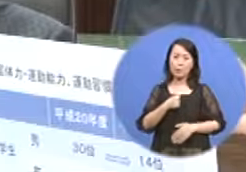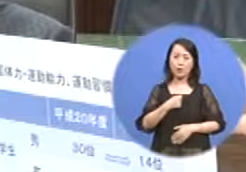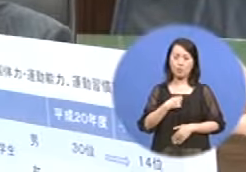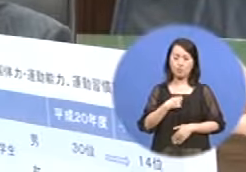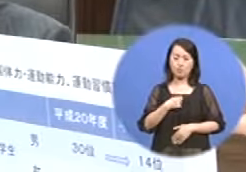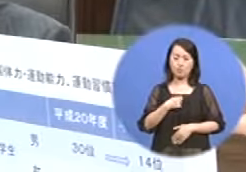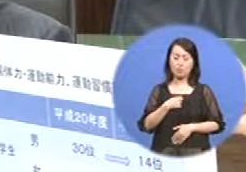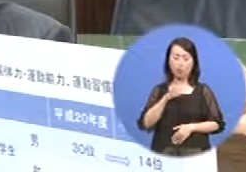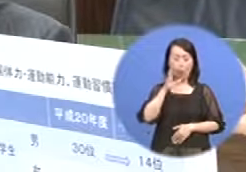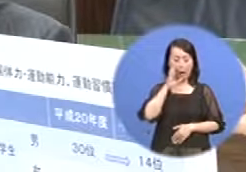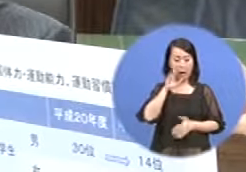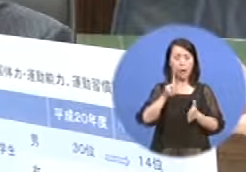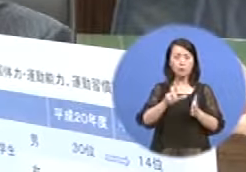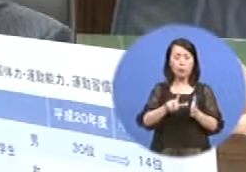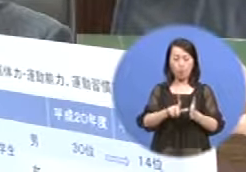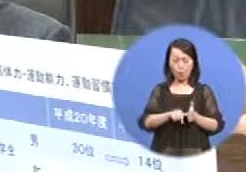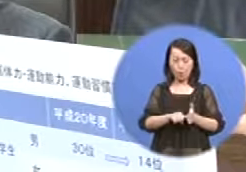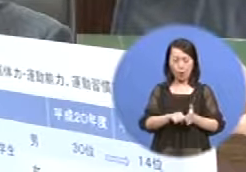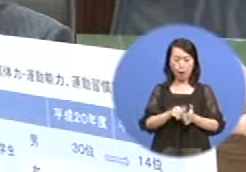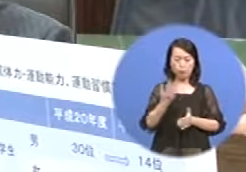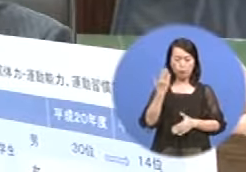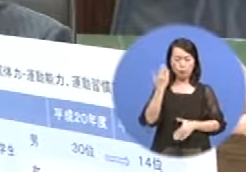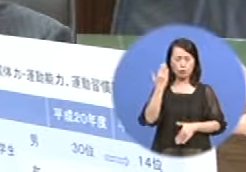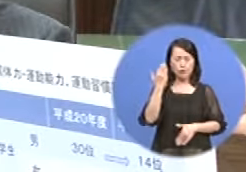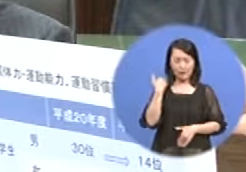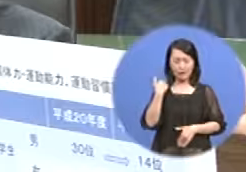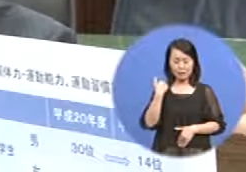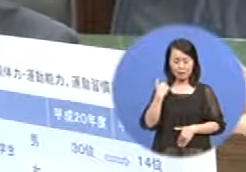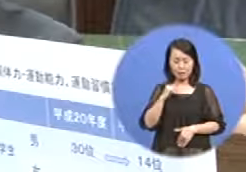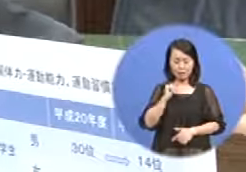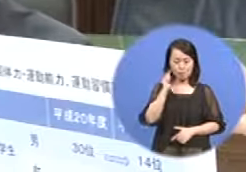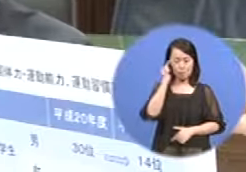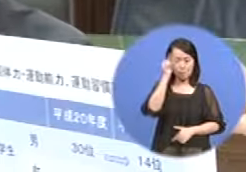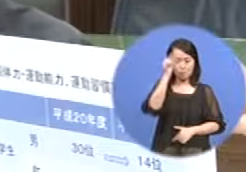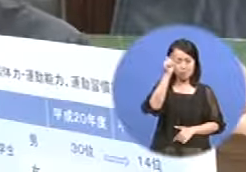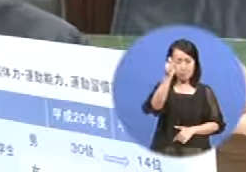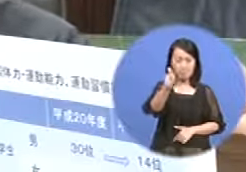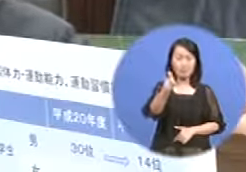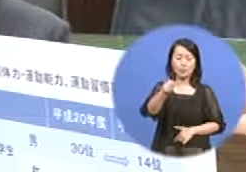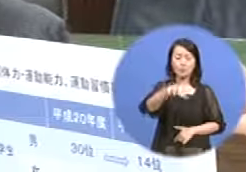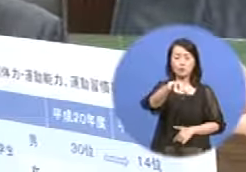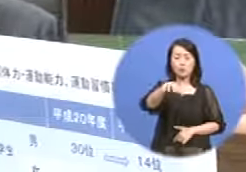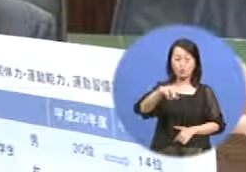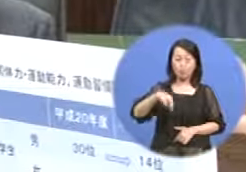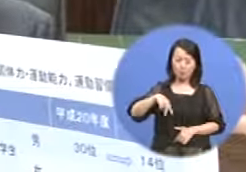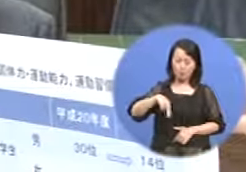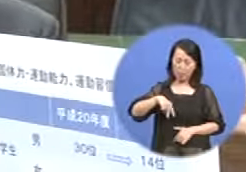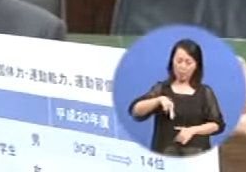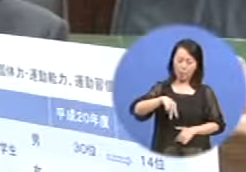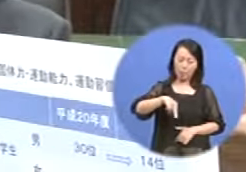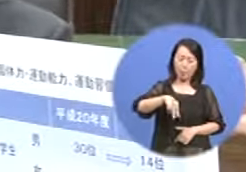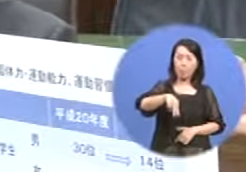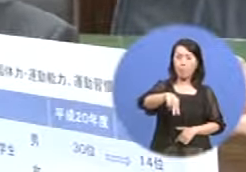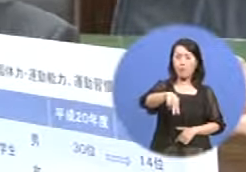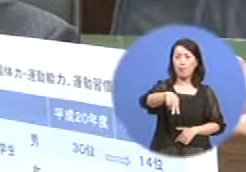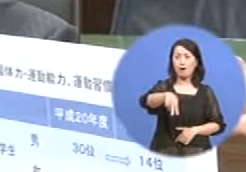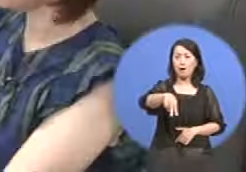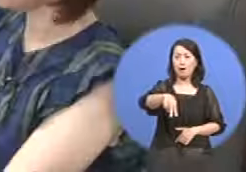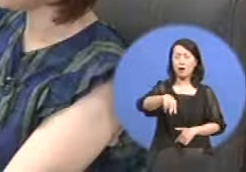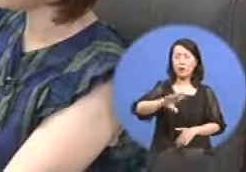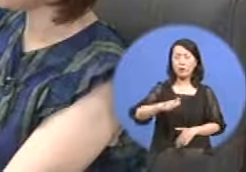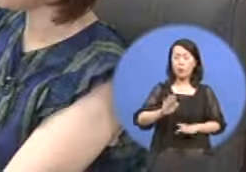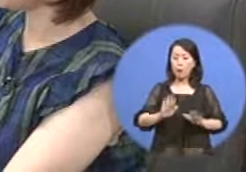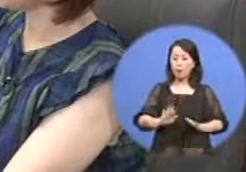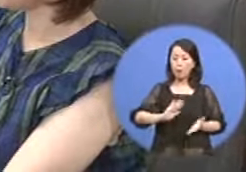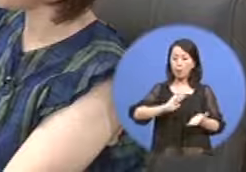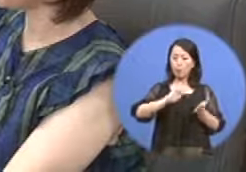ょ、 はい、 で地方部っていうのは昔はね、何里の道をものともせず学校に通ったりして、 はい、 今みんな車で